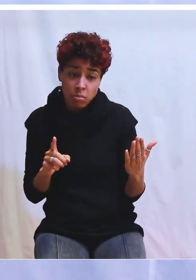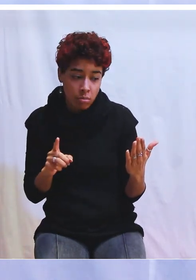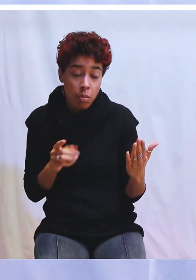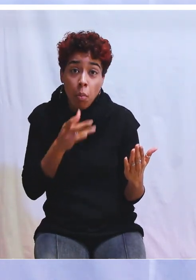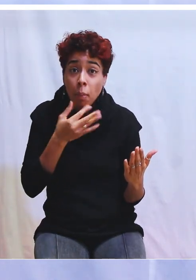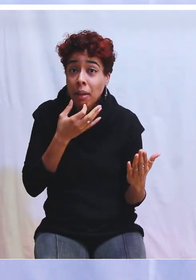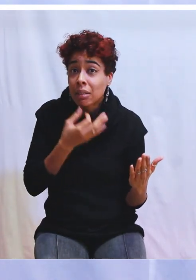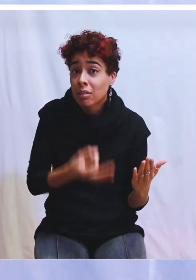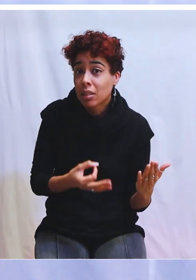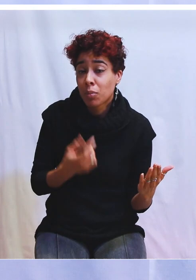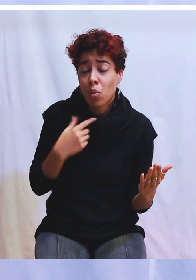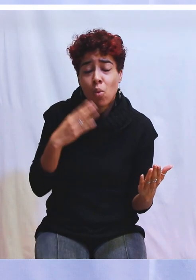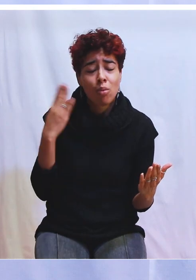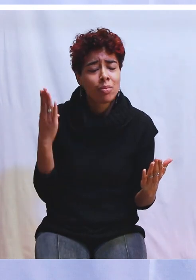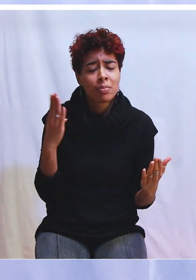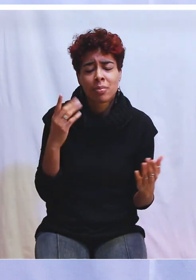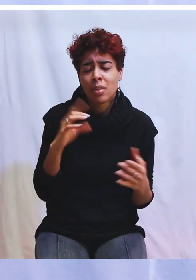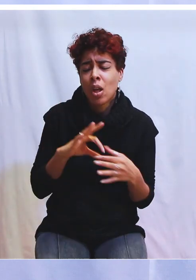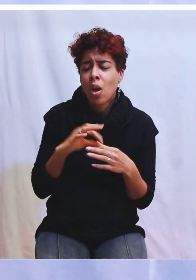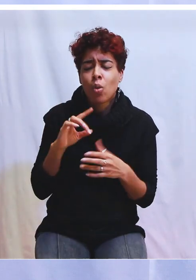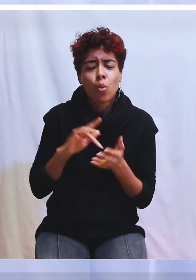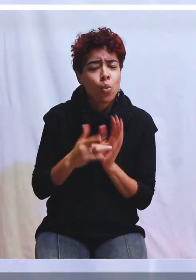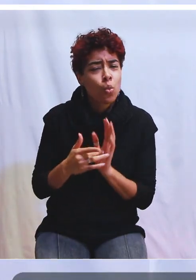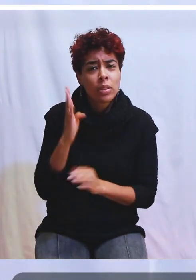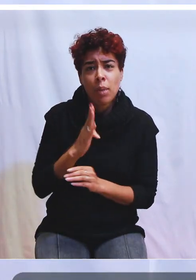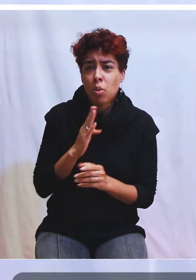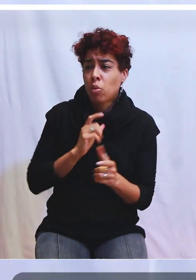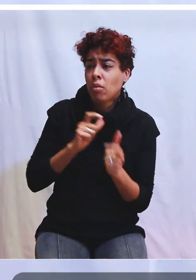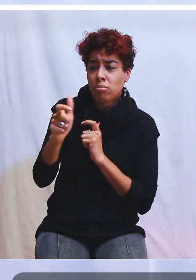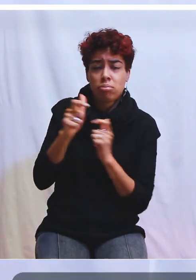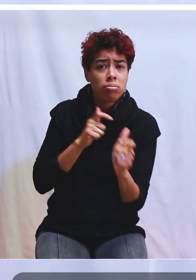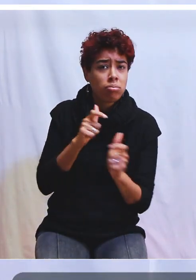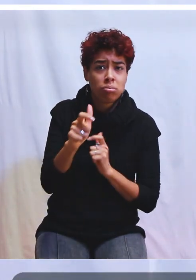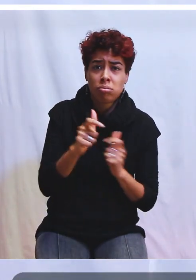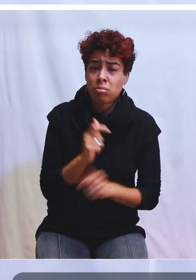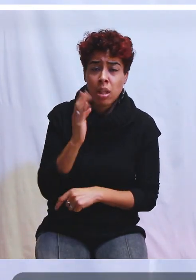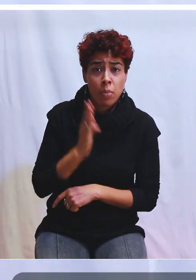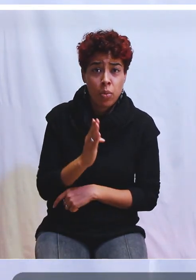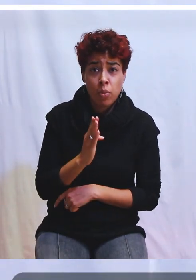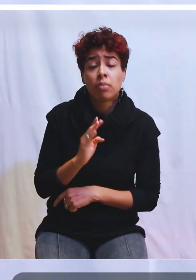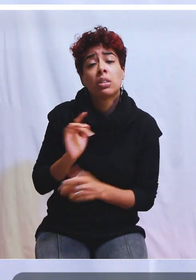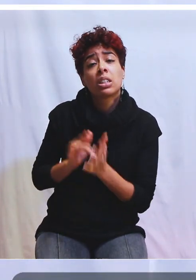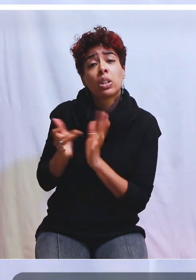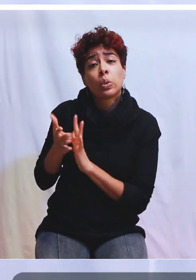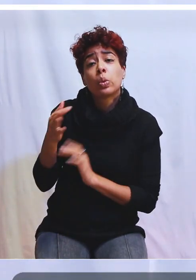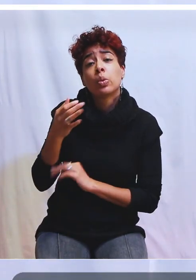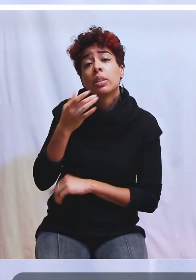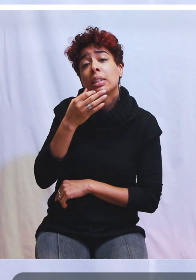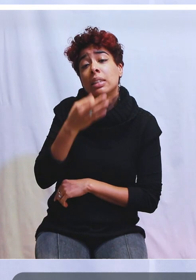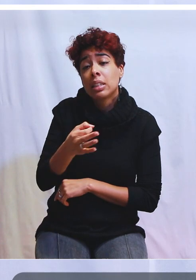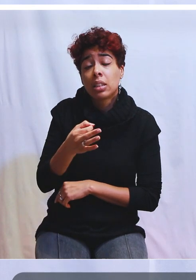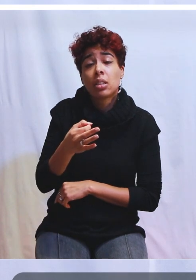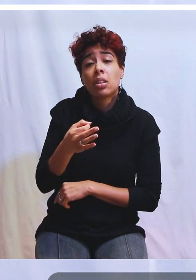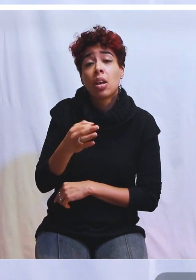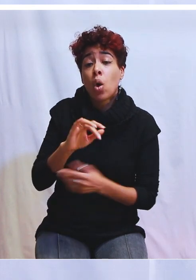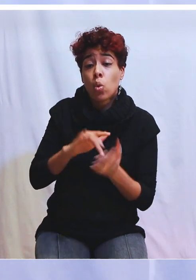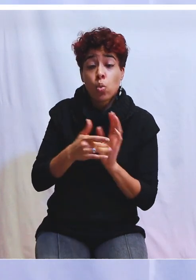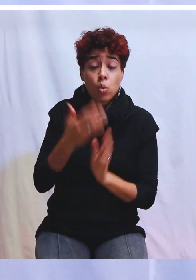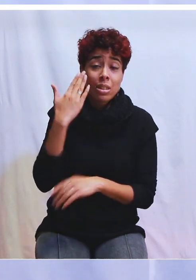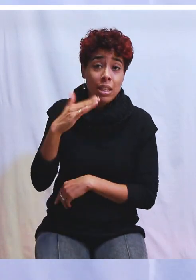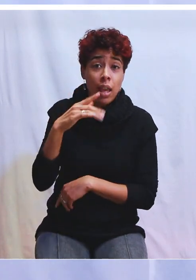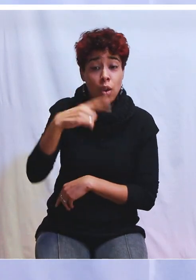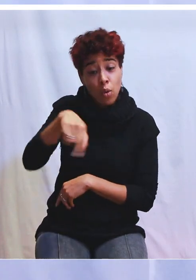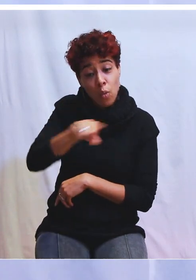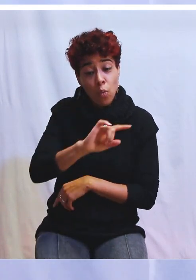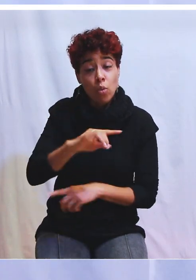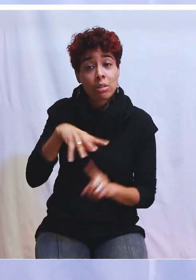prendre soin les uns des autres. Jésus dira que tous connaîtront que vous êtes mes disciples à l'amour que vous avez les uns pour les autres. Et